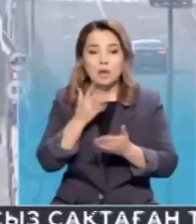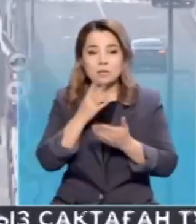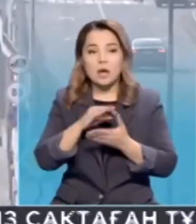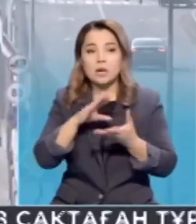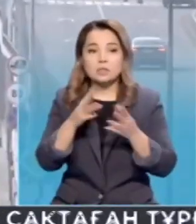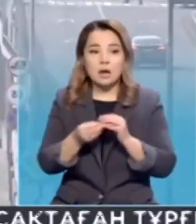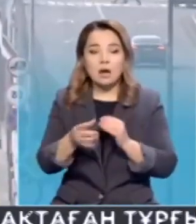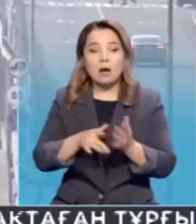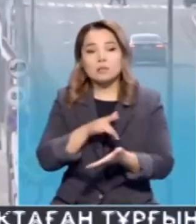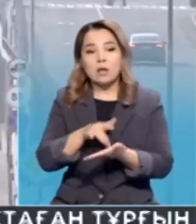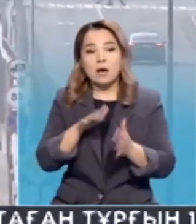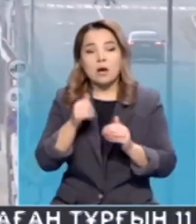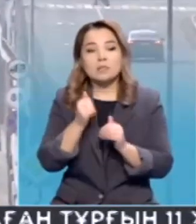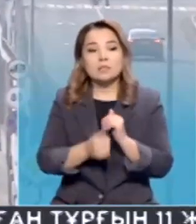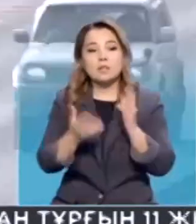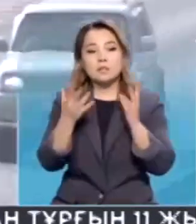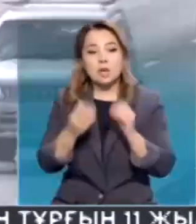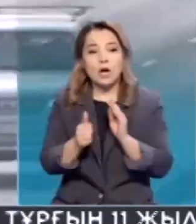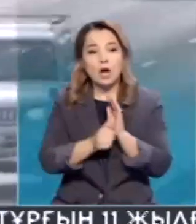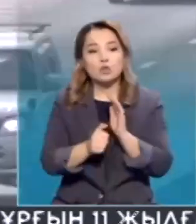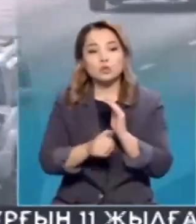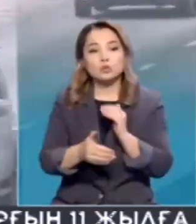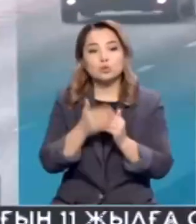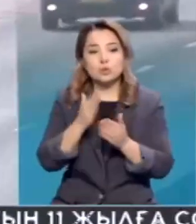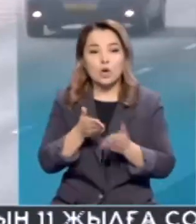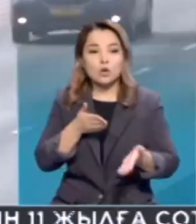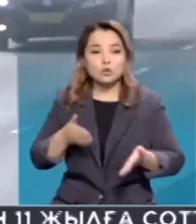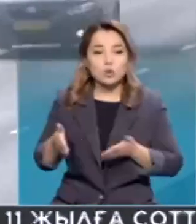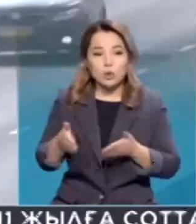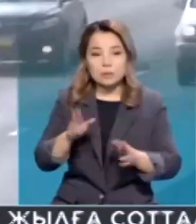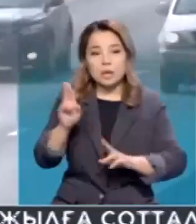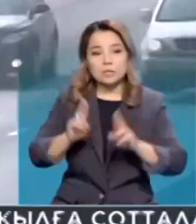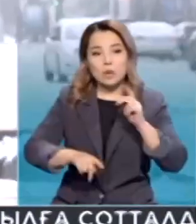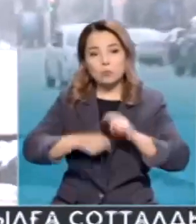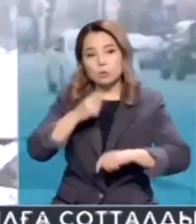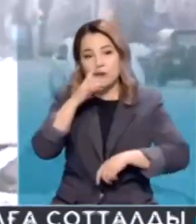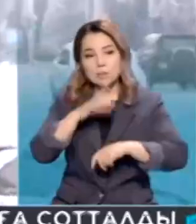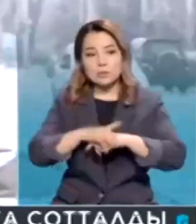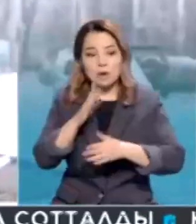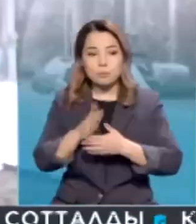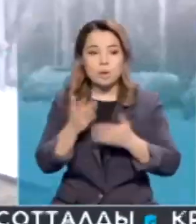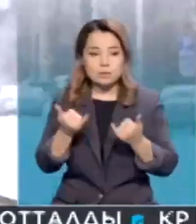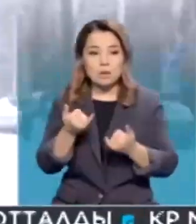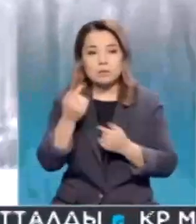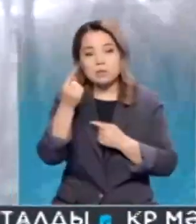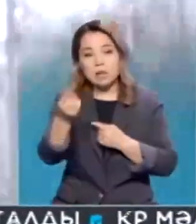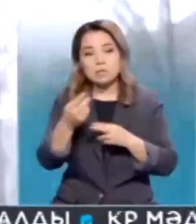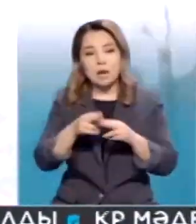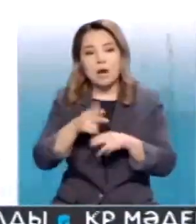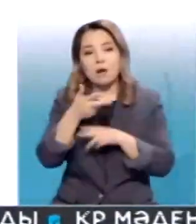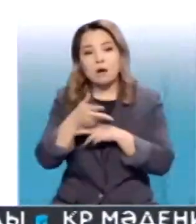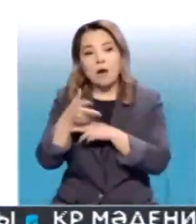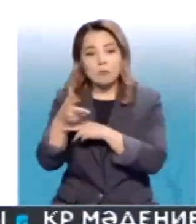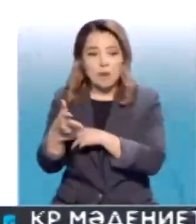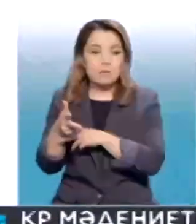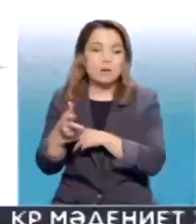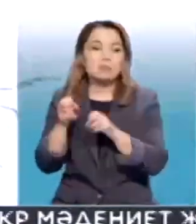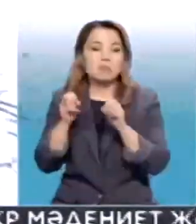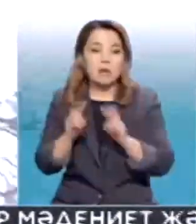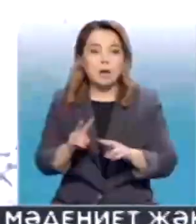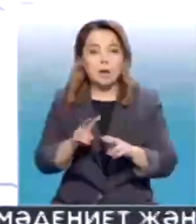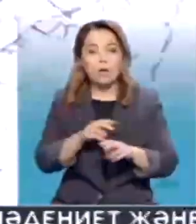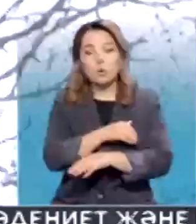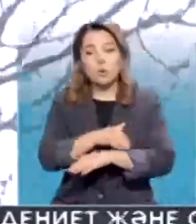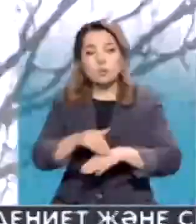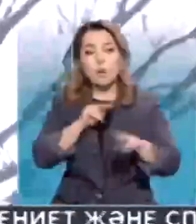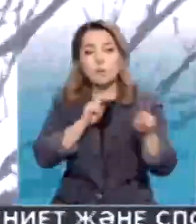Салдарынан мегаполисте күніне 600-ге жуық жол жүру ережелері бұзылады. Бұл анау тұрған камералар арқылы көшені